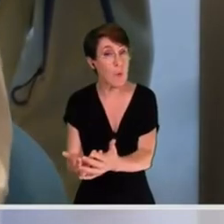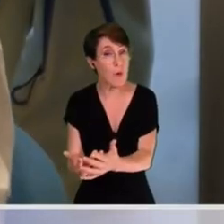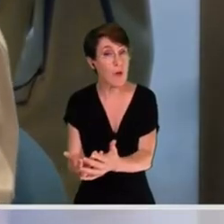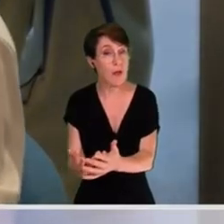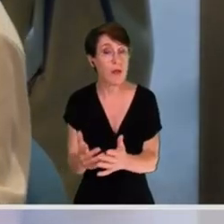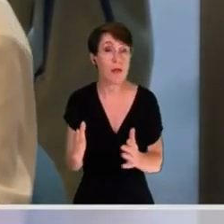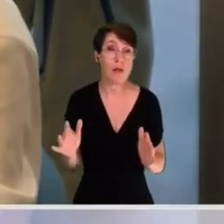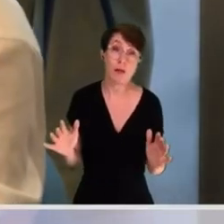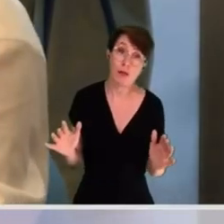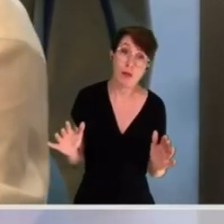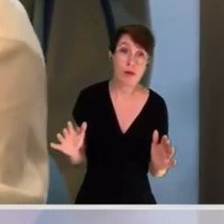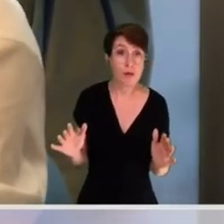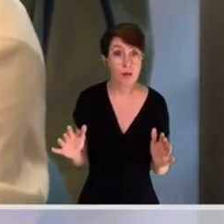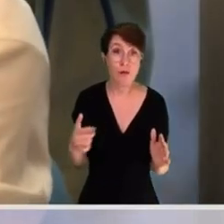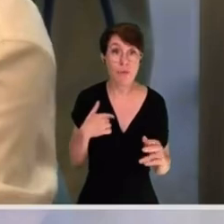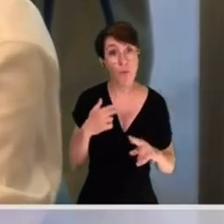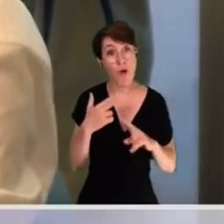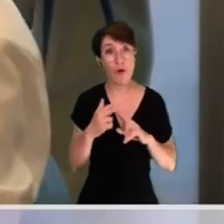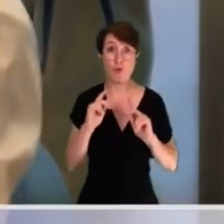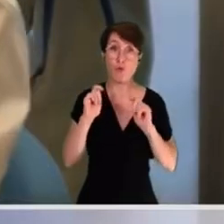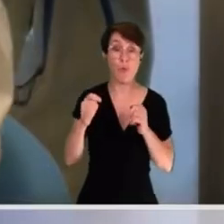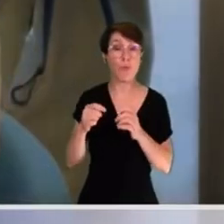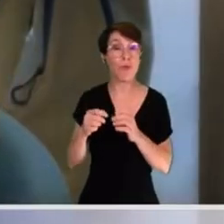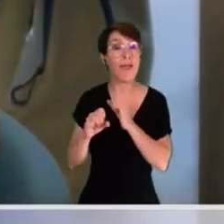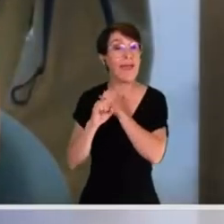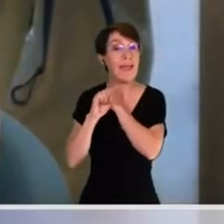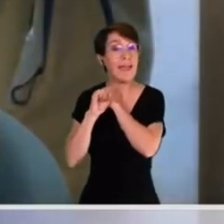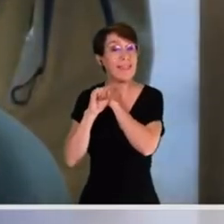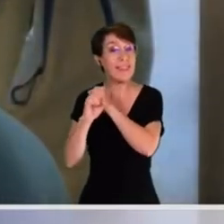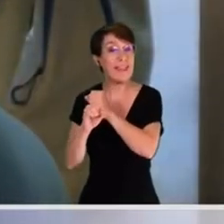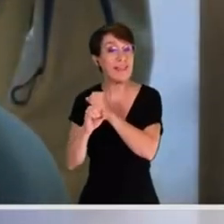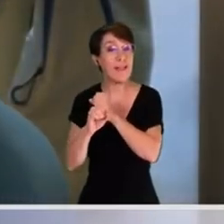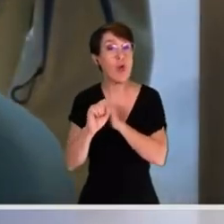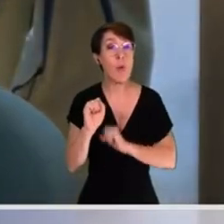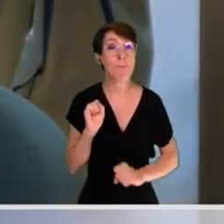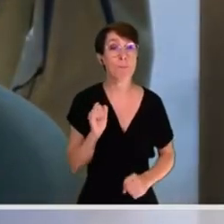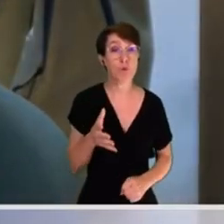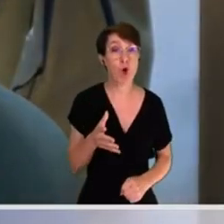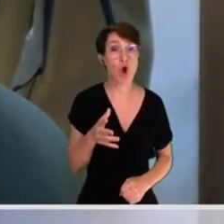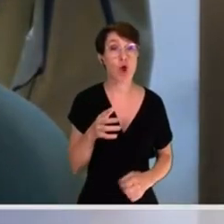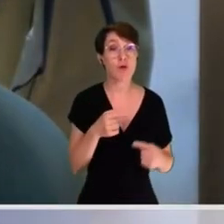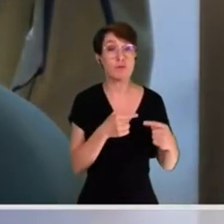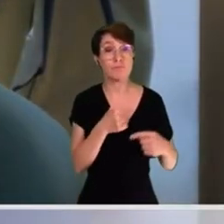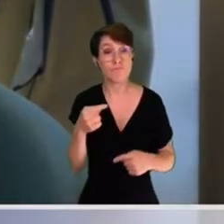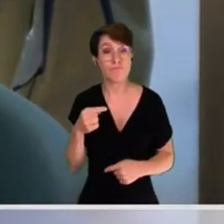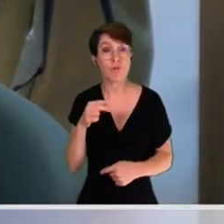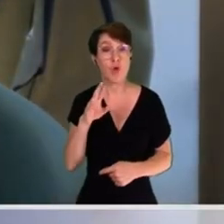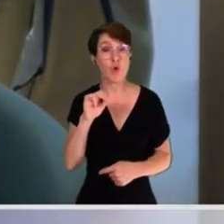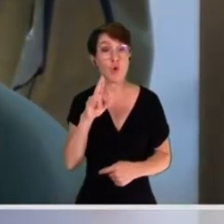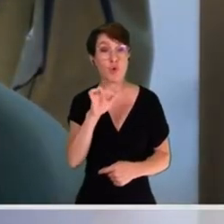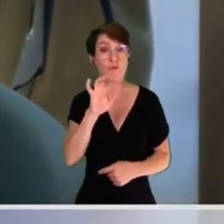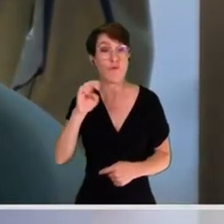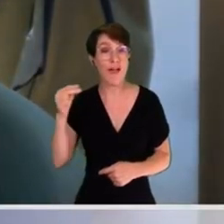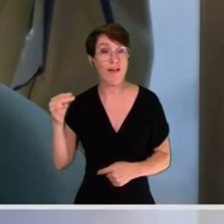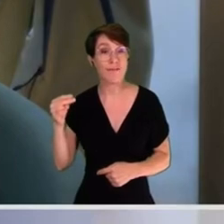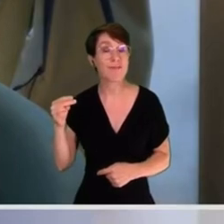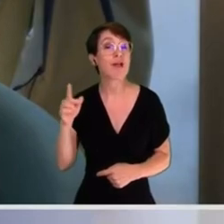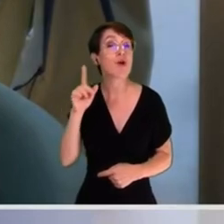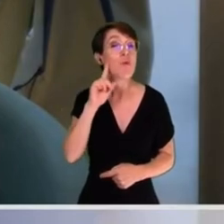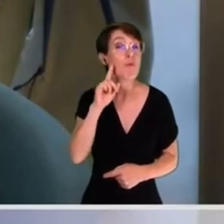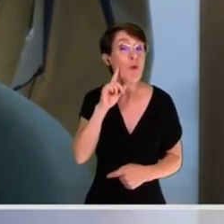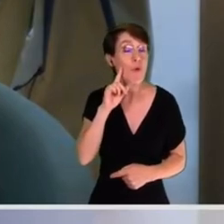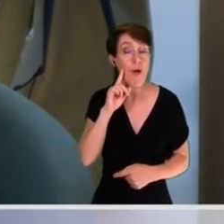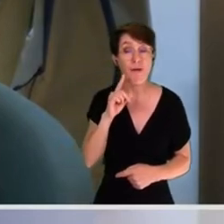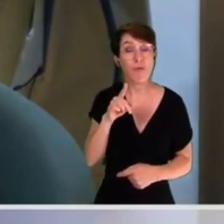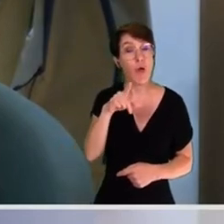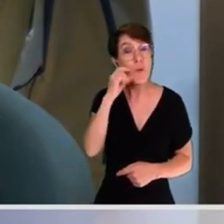vais l'appeler la dette Piolle-Ruffin. Pourquoi? Parce que Éric Piolle nous a expliqué aux